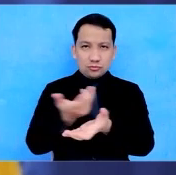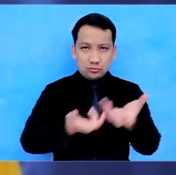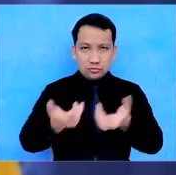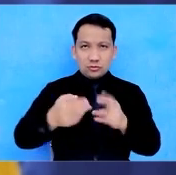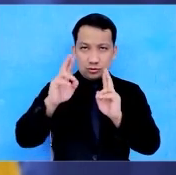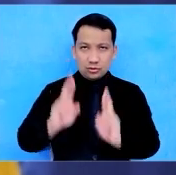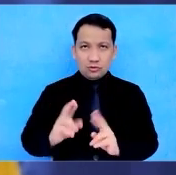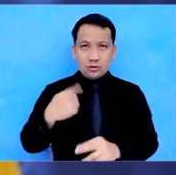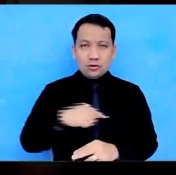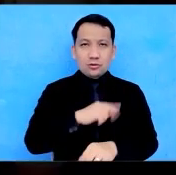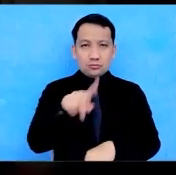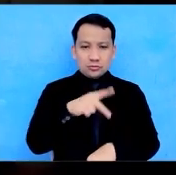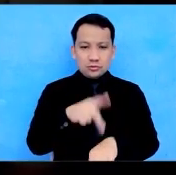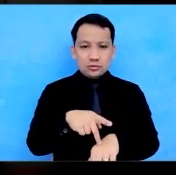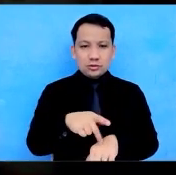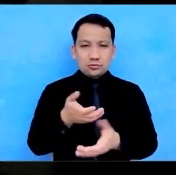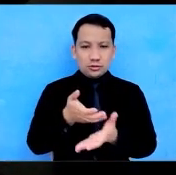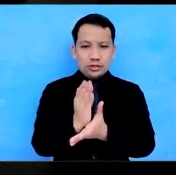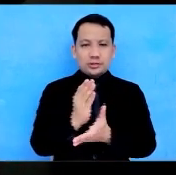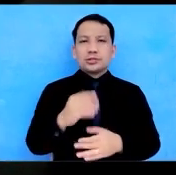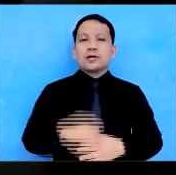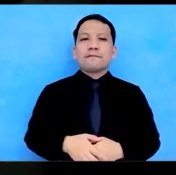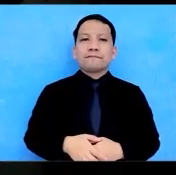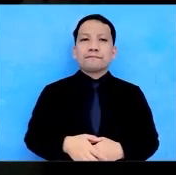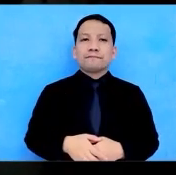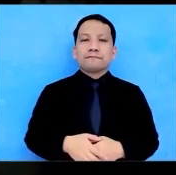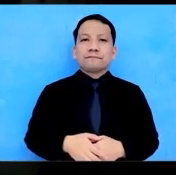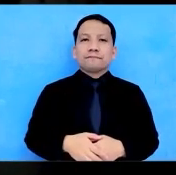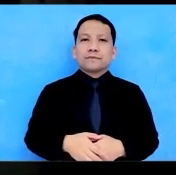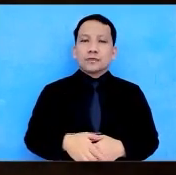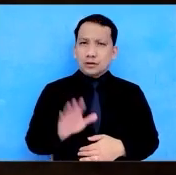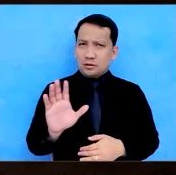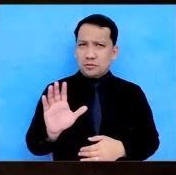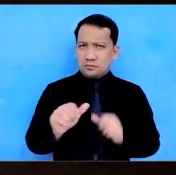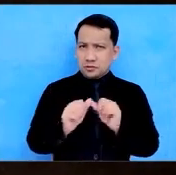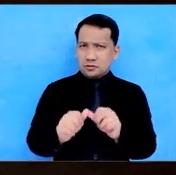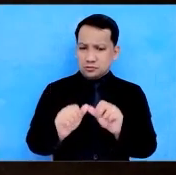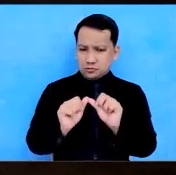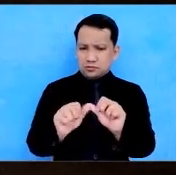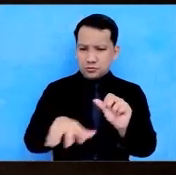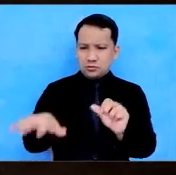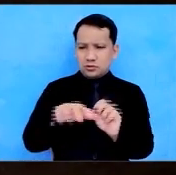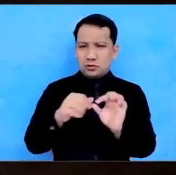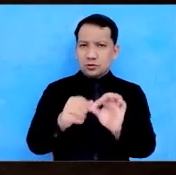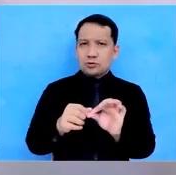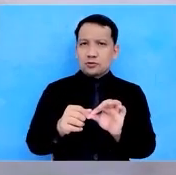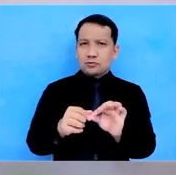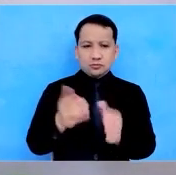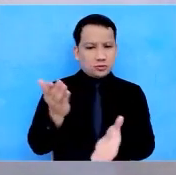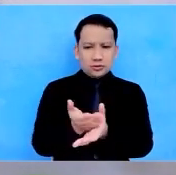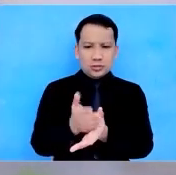respectful of Philippine sovereignty. Dagdag pa ni PBBM, hindi naman tumitigil ang pamahalaan para tuldukan ang